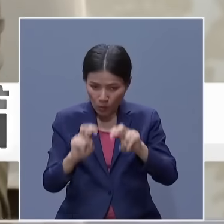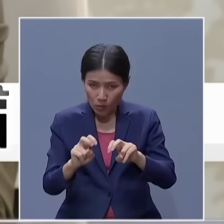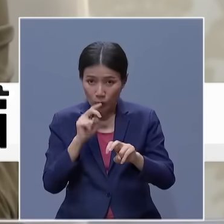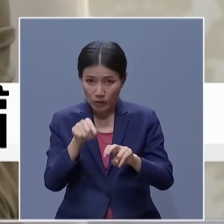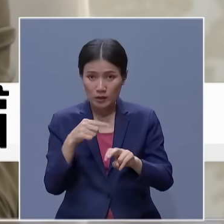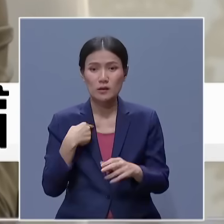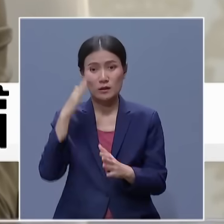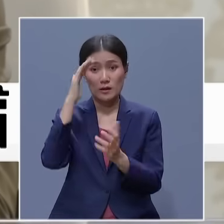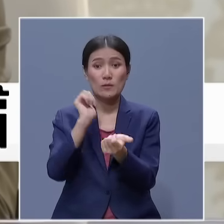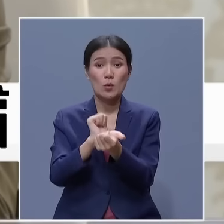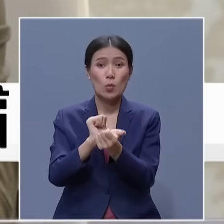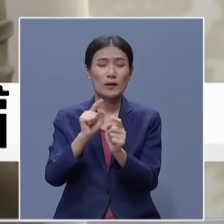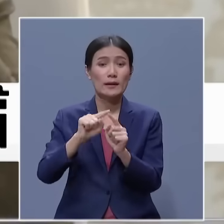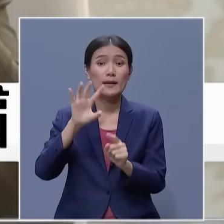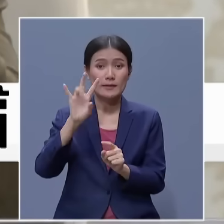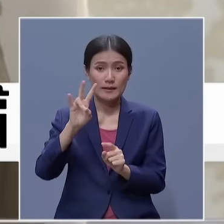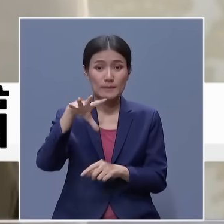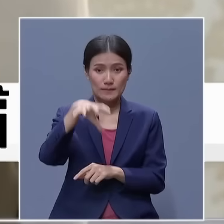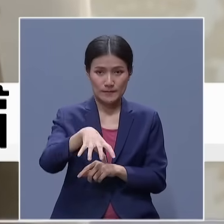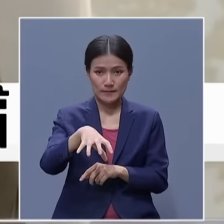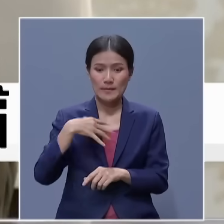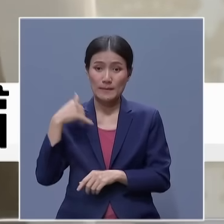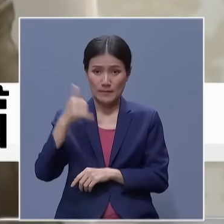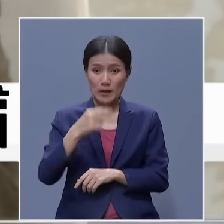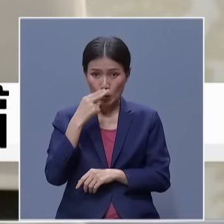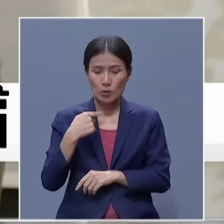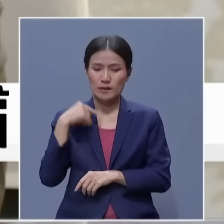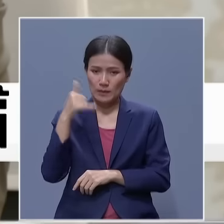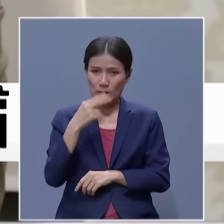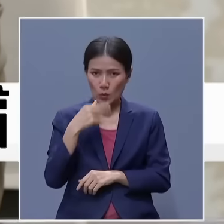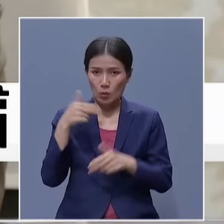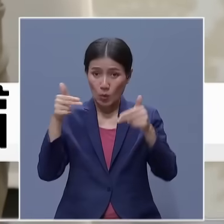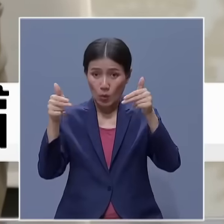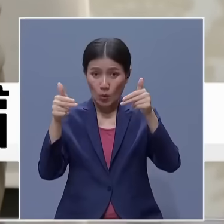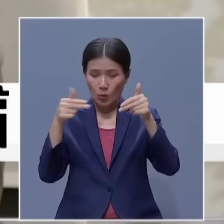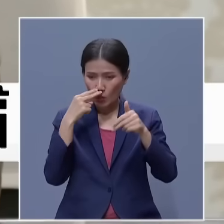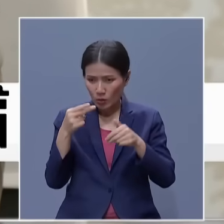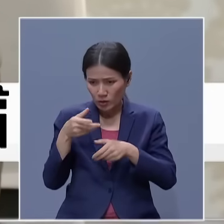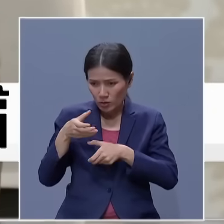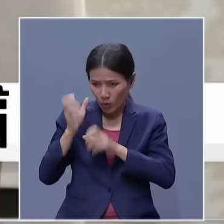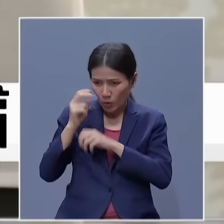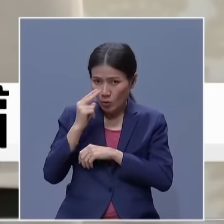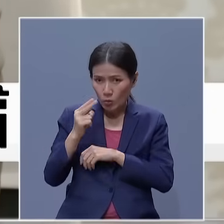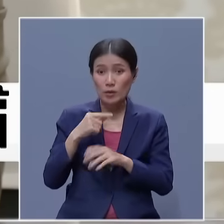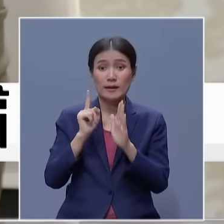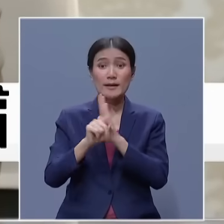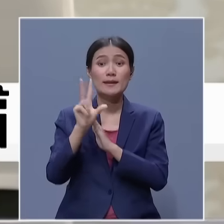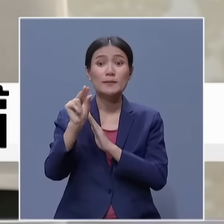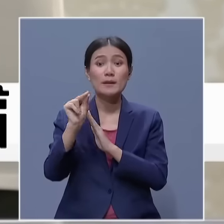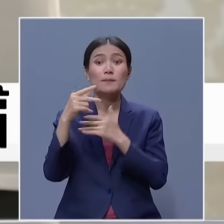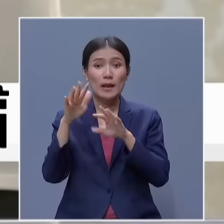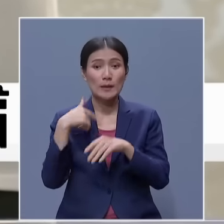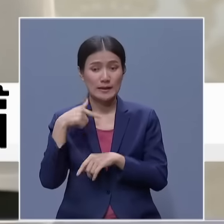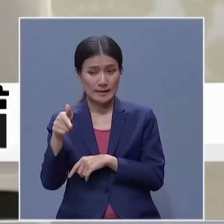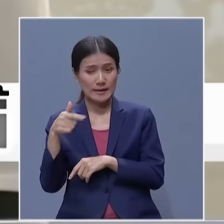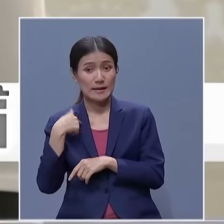การตำรวจภูธรภาค7ซึ่งเป็นจุดสำคัญที่จะเห็นเหตุการณ์ทั้งหมดโดยใช้เวลาดูประมาณครึ่งชั่วโมงก่อนที่จะนำภาพจากกล้องวงจ